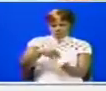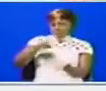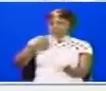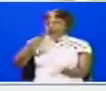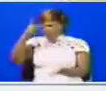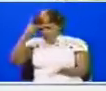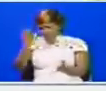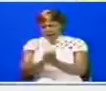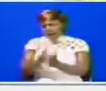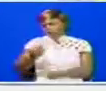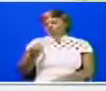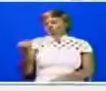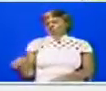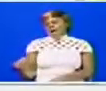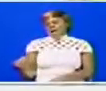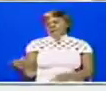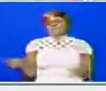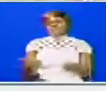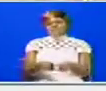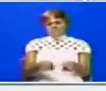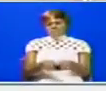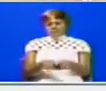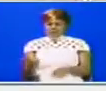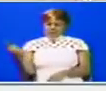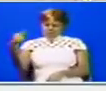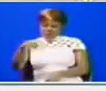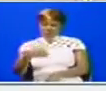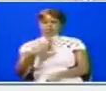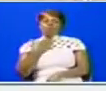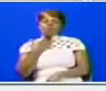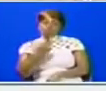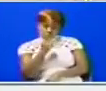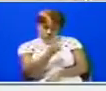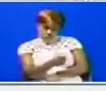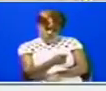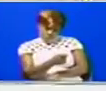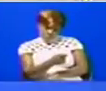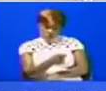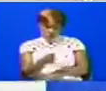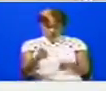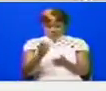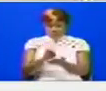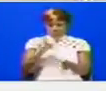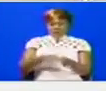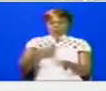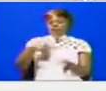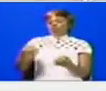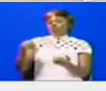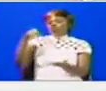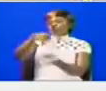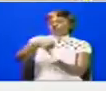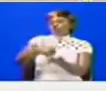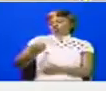mzazi na bintia katika mtego huu. Akikuja anataka kae na wewe, saa zingine anakuweka mix na mama yako.